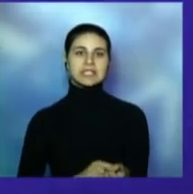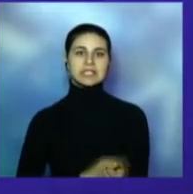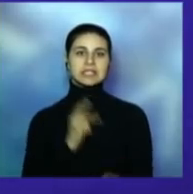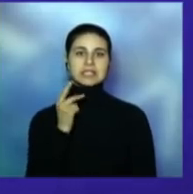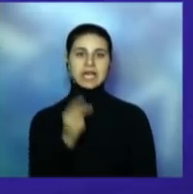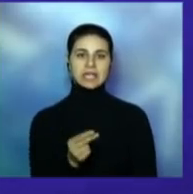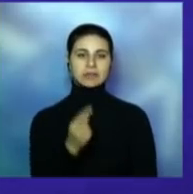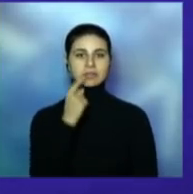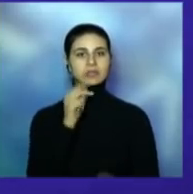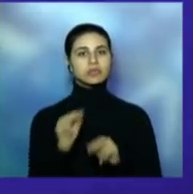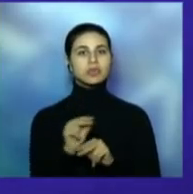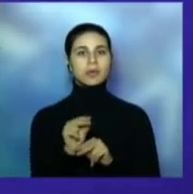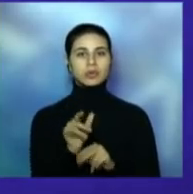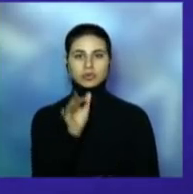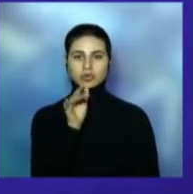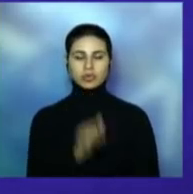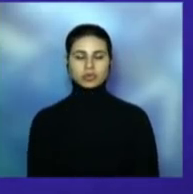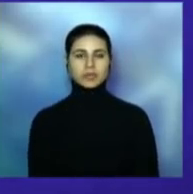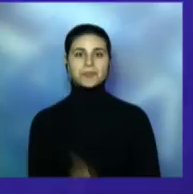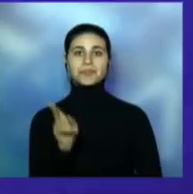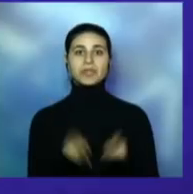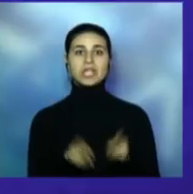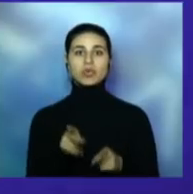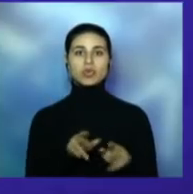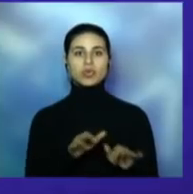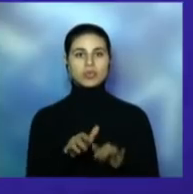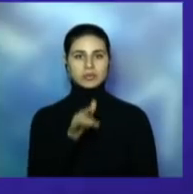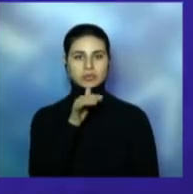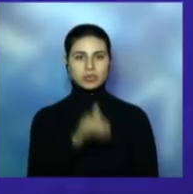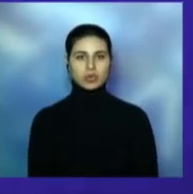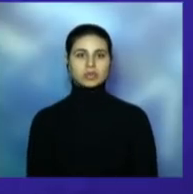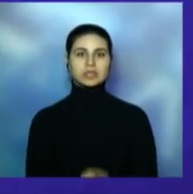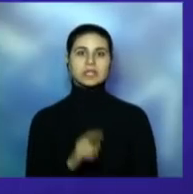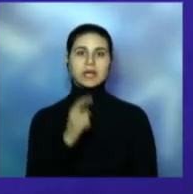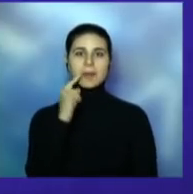გადასხმის, სტომატოლოგიური პროცედურის, ქირურგიული მანიპულაციის,